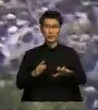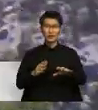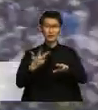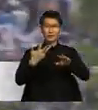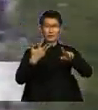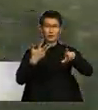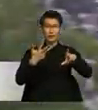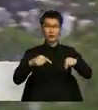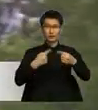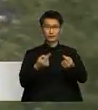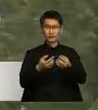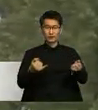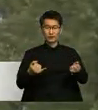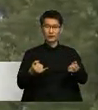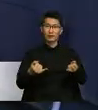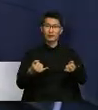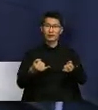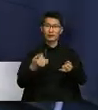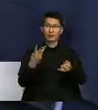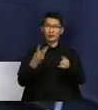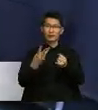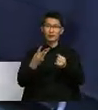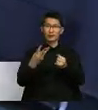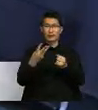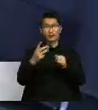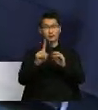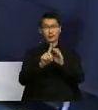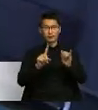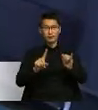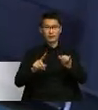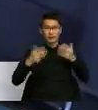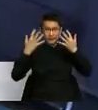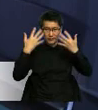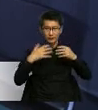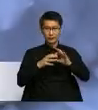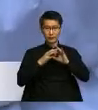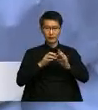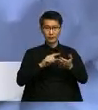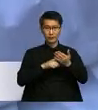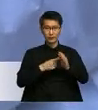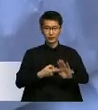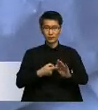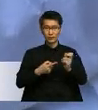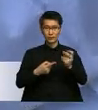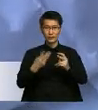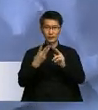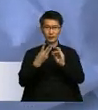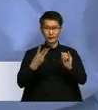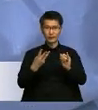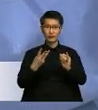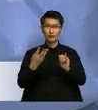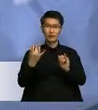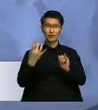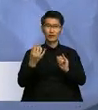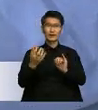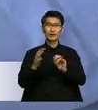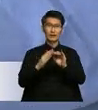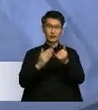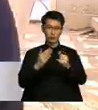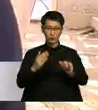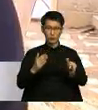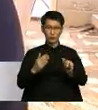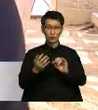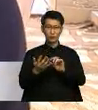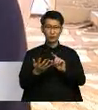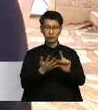집회 참가자가 3명 파주시 58번 의 접촉 짜인 한명은 스타벅스 관련 으로 나타났고 3명이 기존 확진 자 가족이 거나